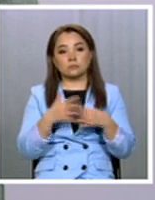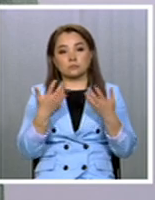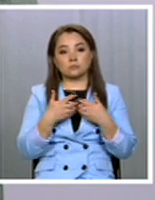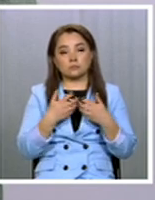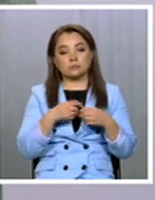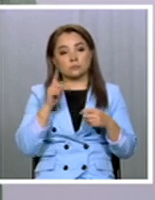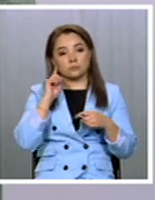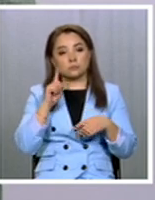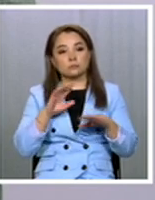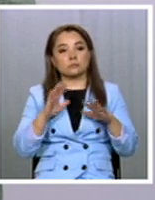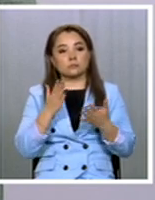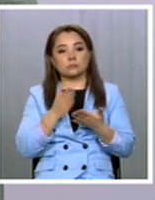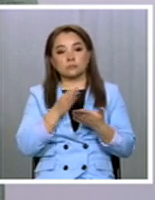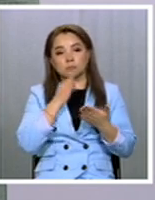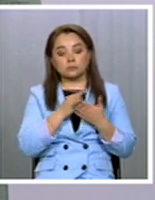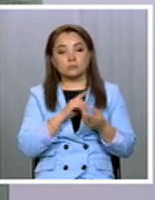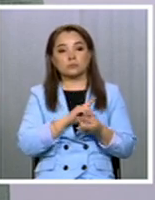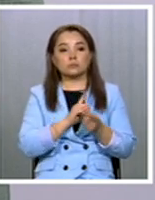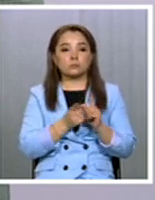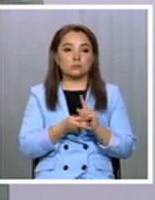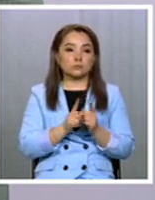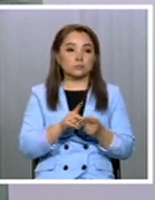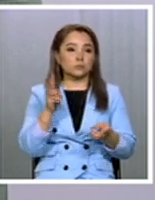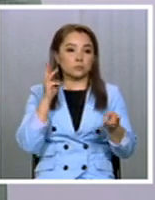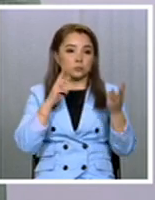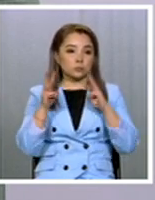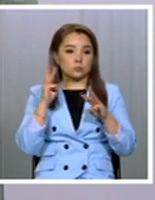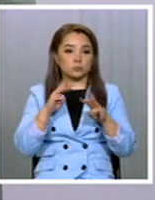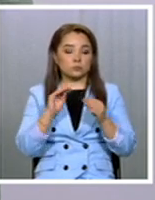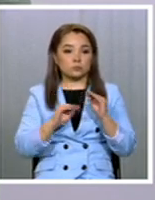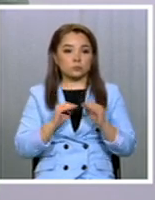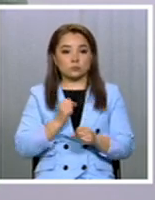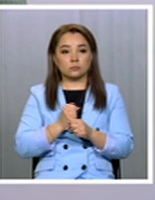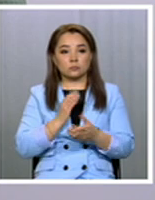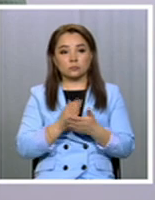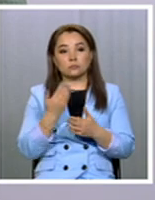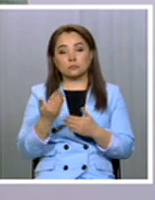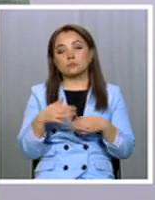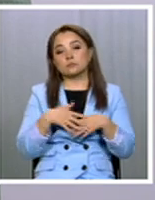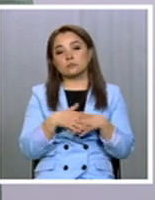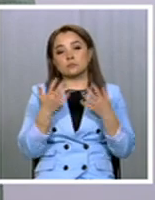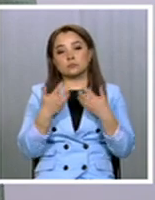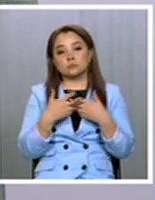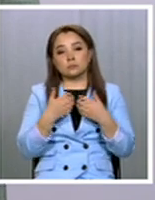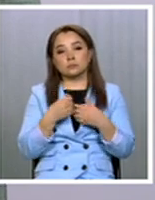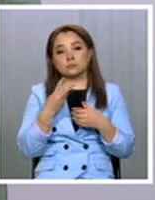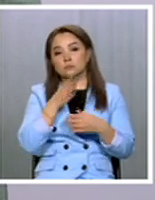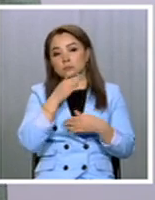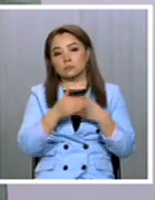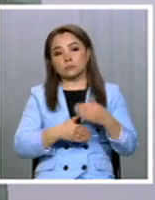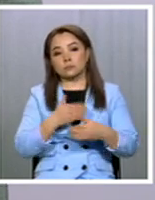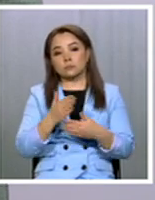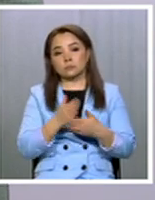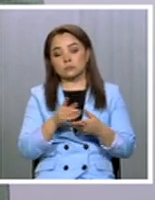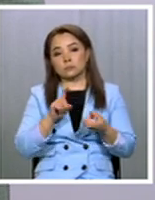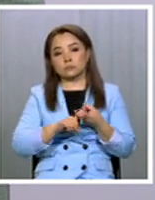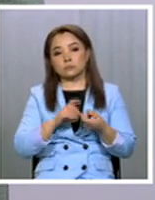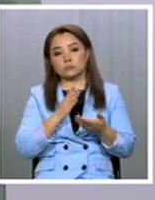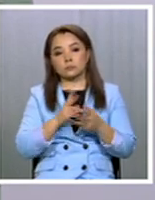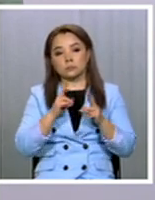бір оқиға немесе құбылысты модельдеуден тұрады. Ол есепті шешу бірнеше кезеңдерден тұрады, сол